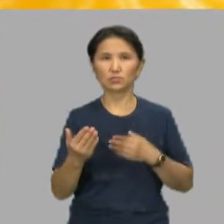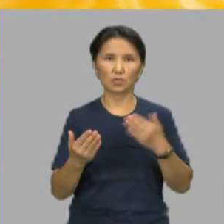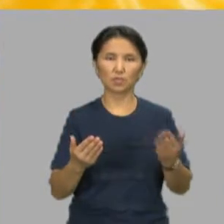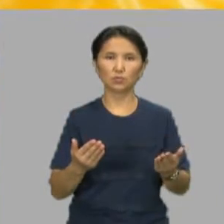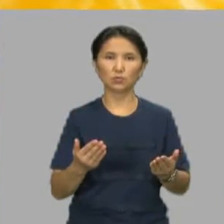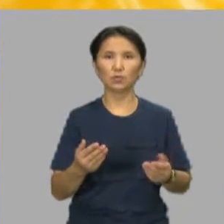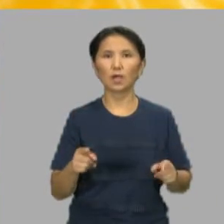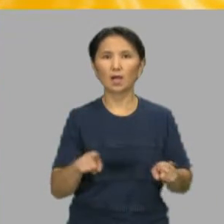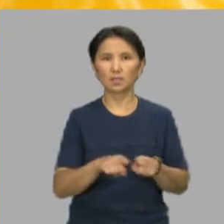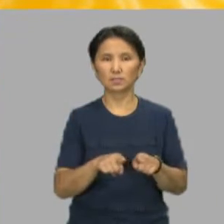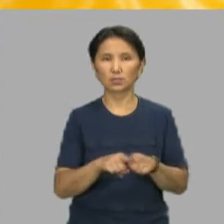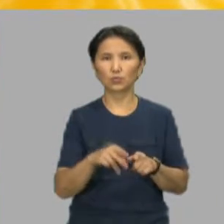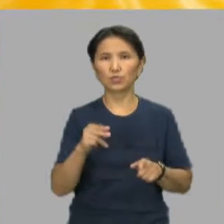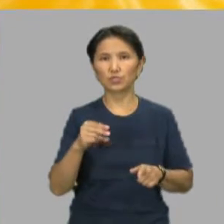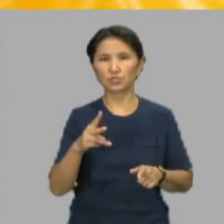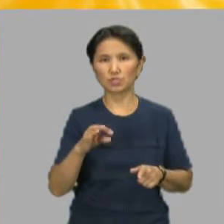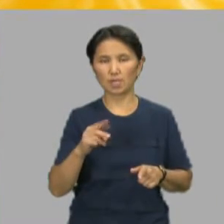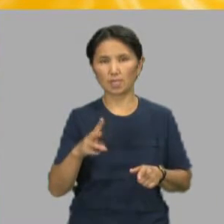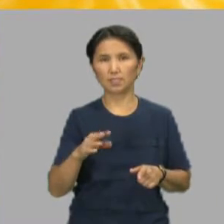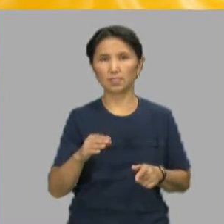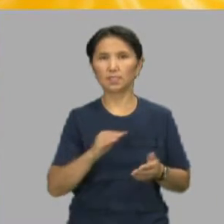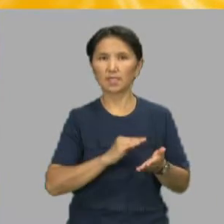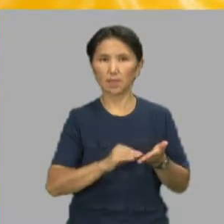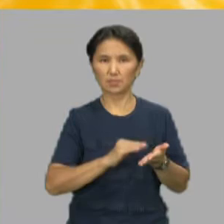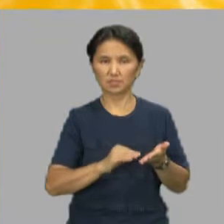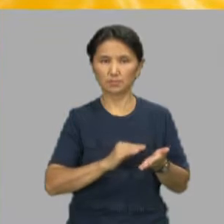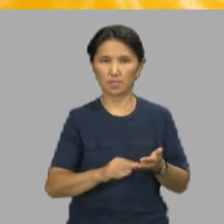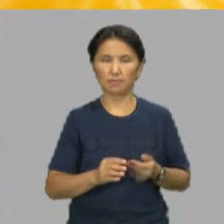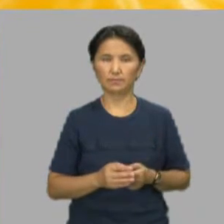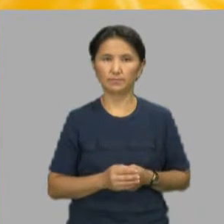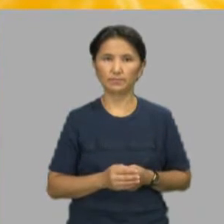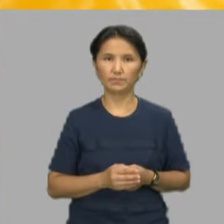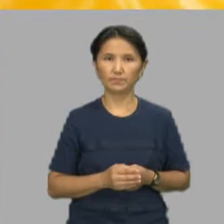друга однородные члены на письме?